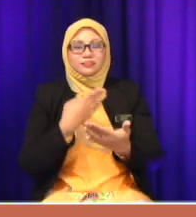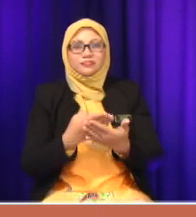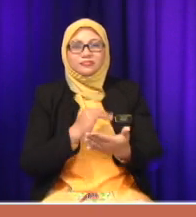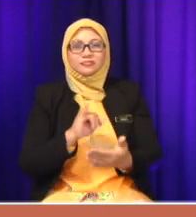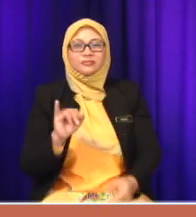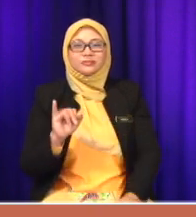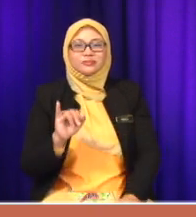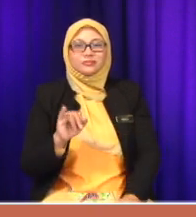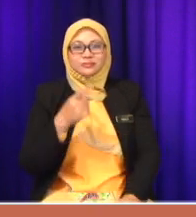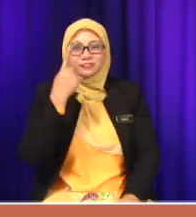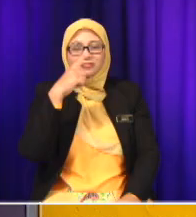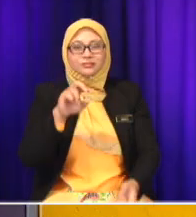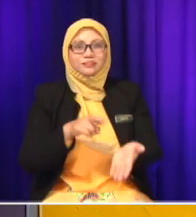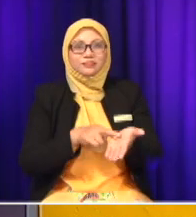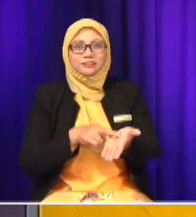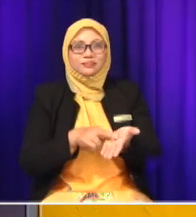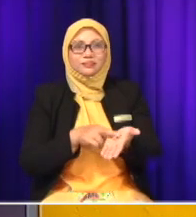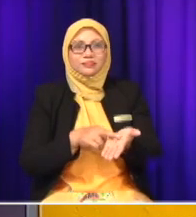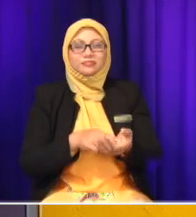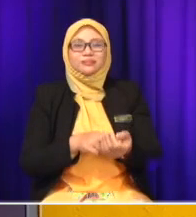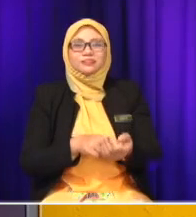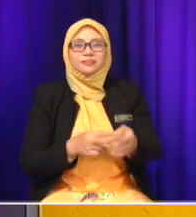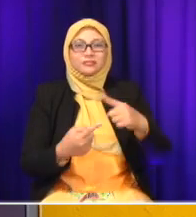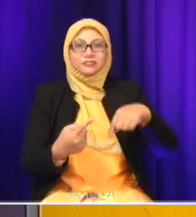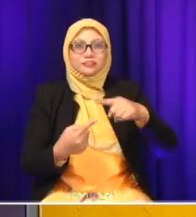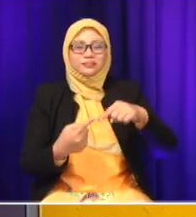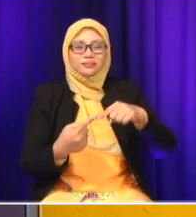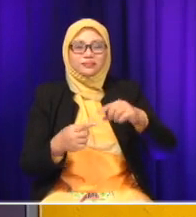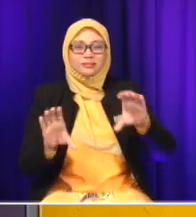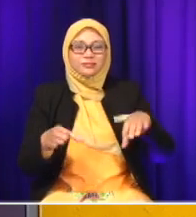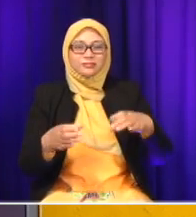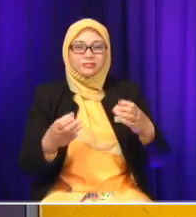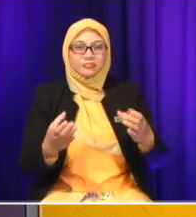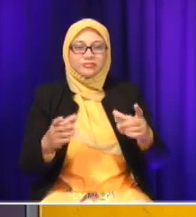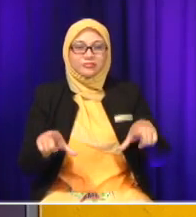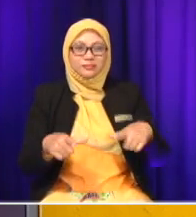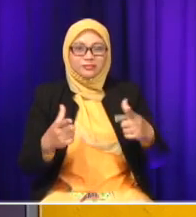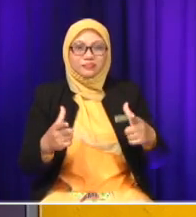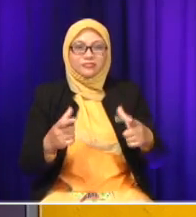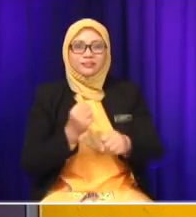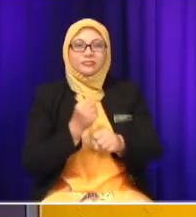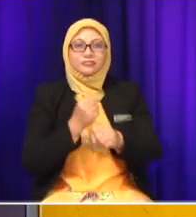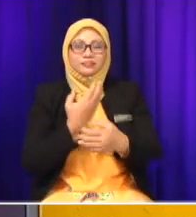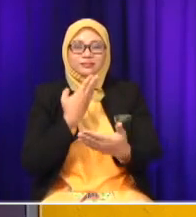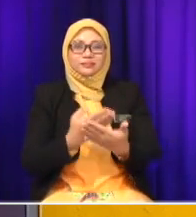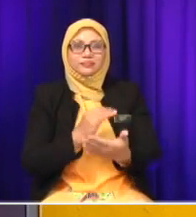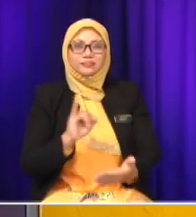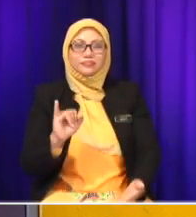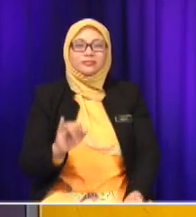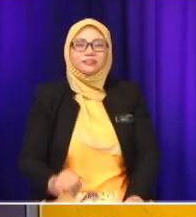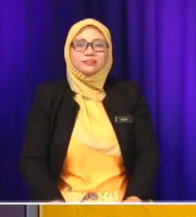keperluan merombak rawatu apabila kita lakukan kerja merombak rawat ini Setiap perkara ataupun aspek yang akan saya